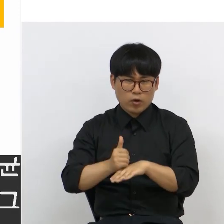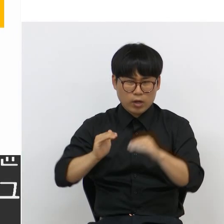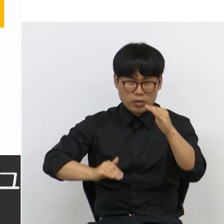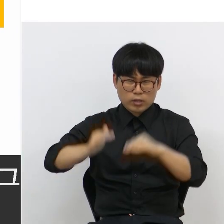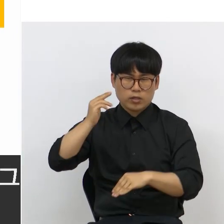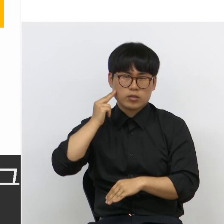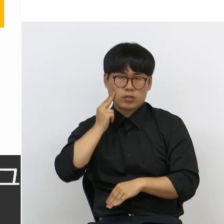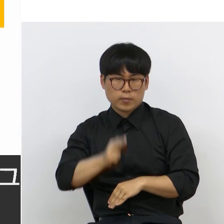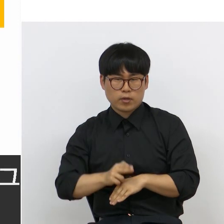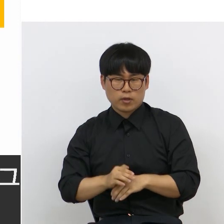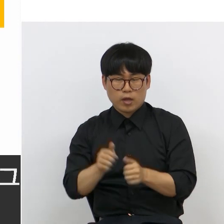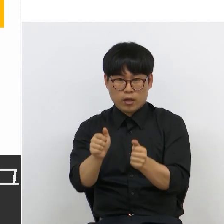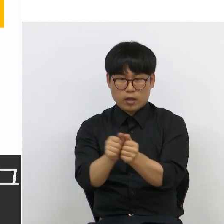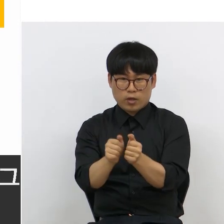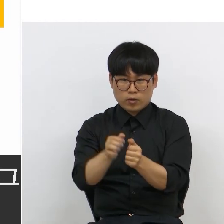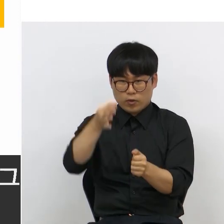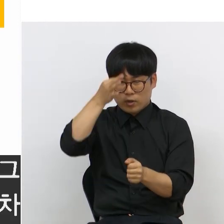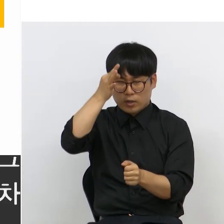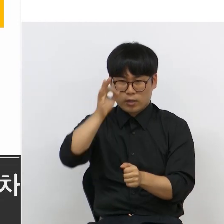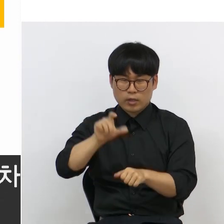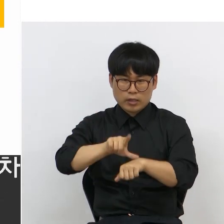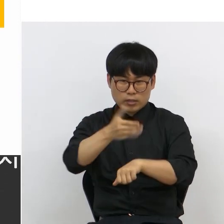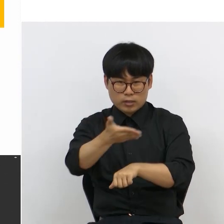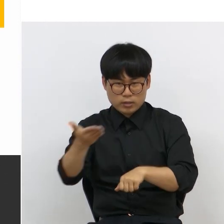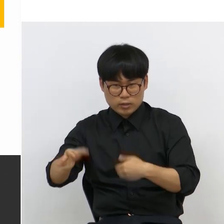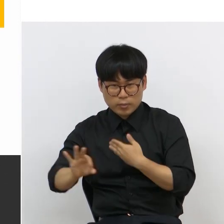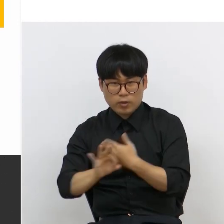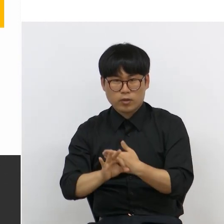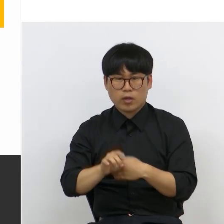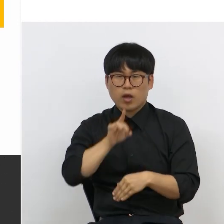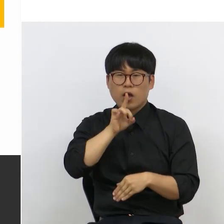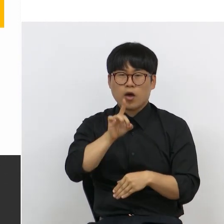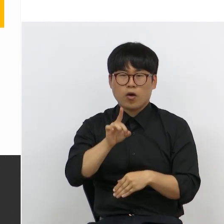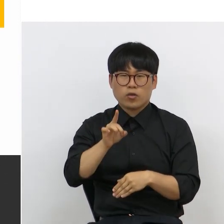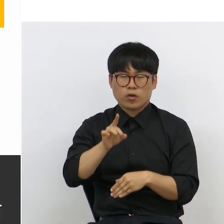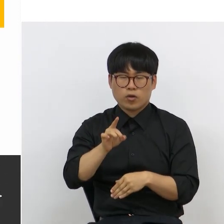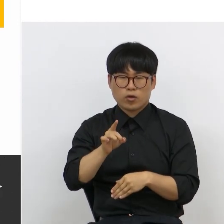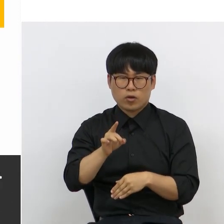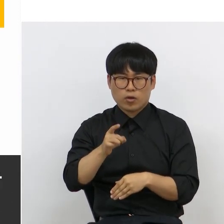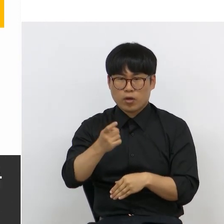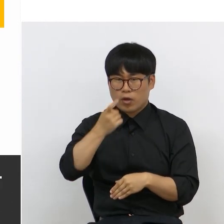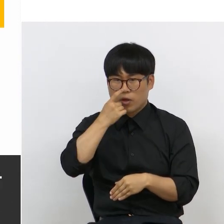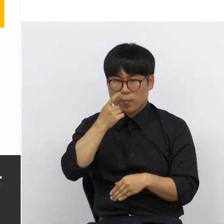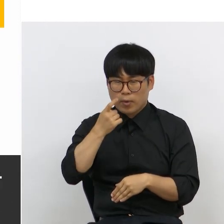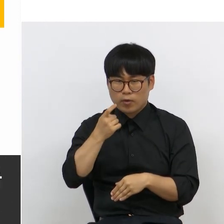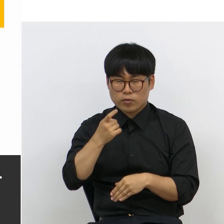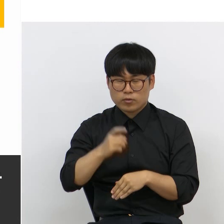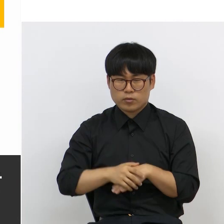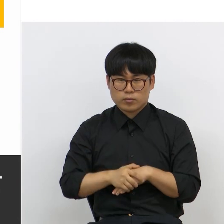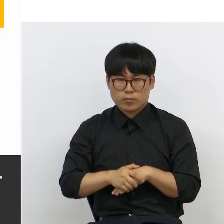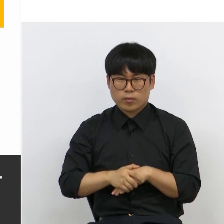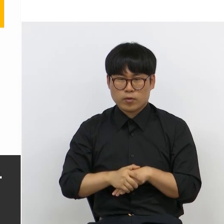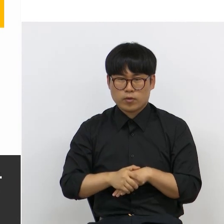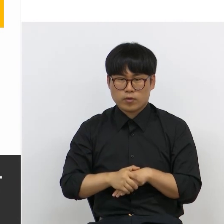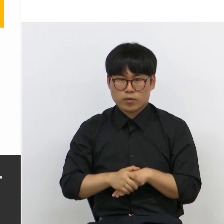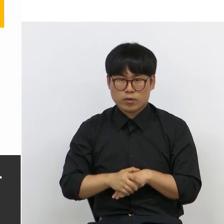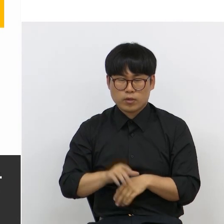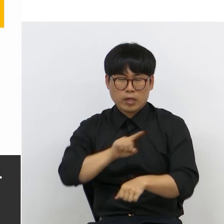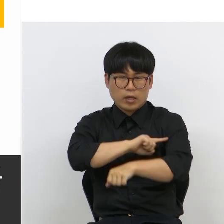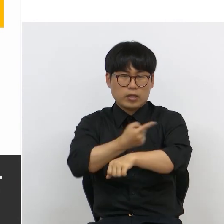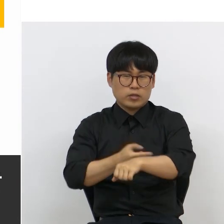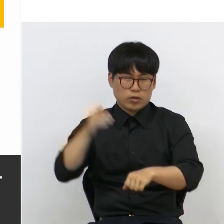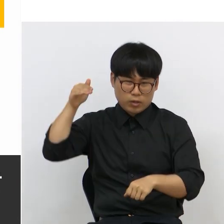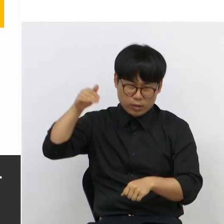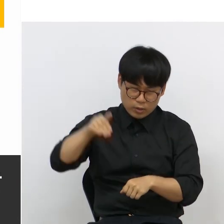이거는 이제 그 뇌의 기능이 시간이 지나면서 언어를 습득할 수 있는 기능이 떨어지는 그런 가소성이 떨어지는 것과 연관이 있습니다.